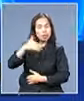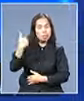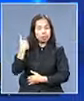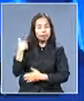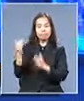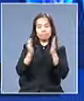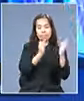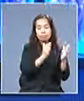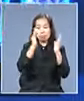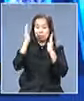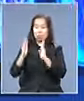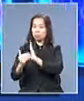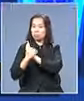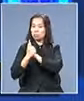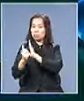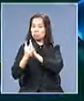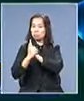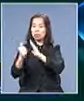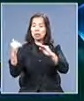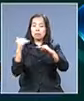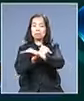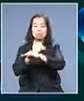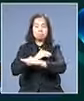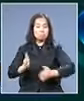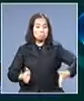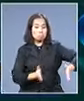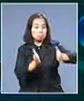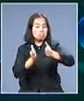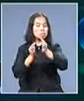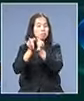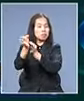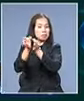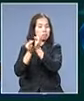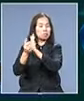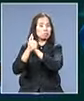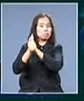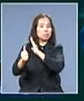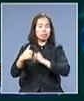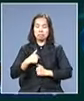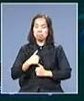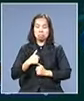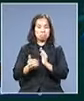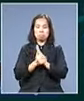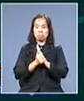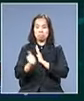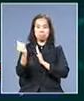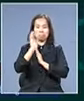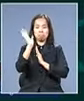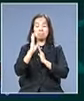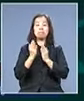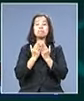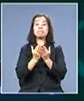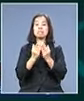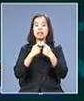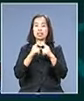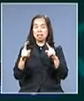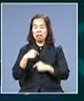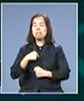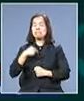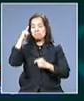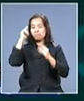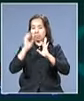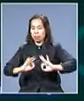ชี่ยวชาญเลยครับพี่จอจราจรนะครับอธิบายเส้นทางกันหน่อยคร ับอาจจะไม่เชี่ยวชาญทางเรือนะครับแต่ว่าจัดงานใหญ่แบบนี้นะครับการจราจรจะต้องส